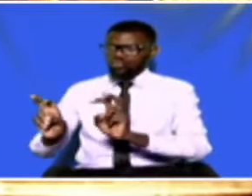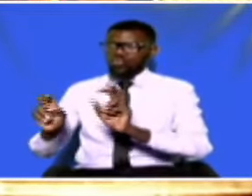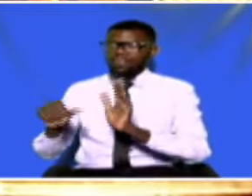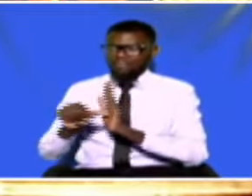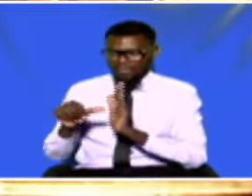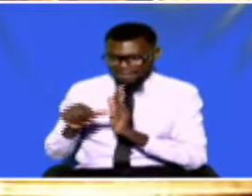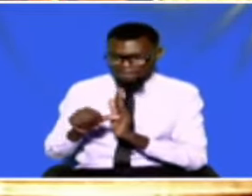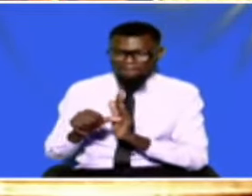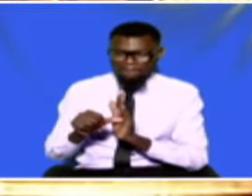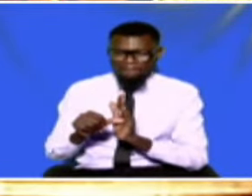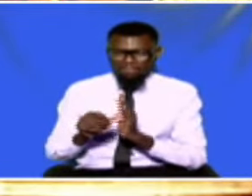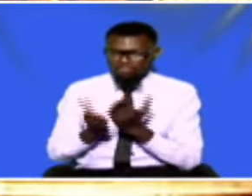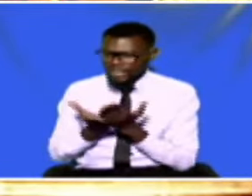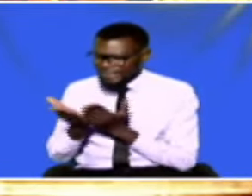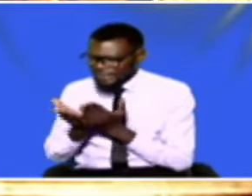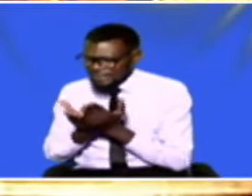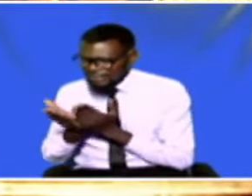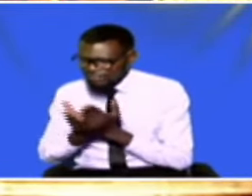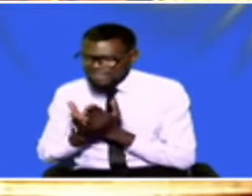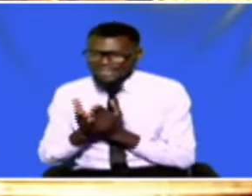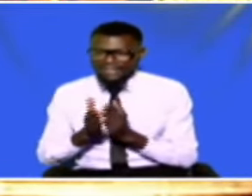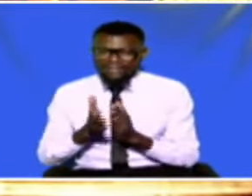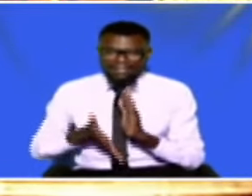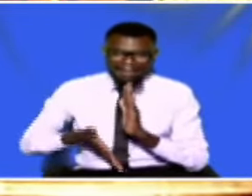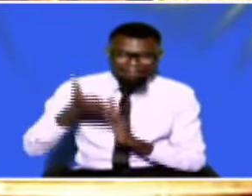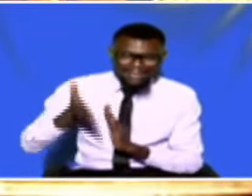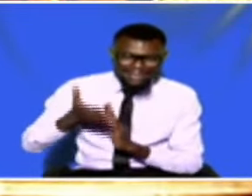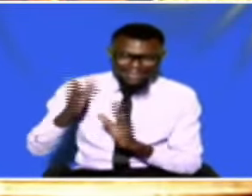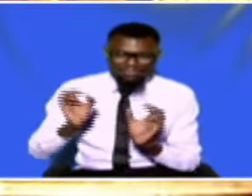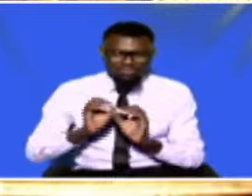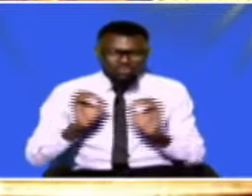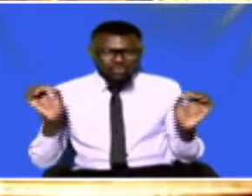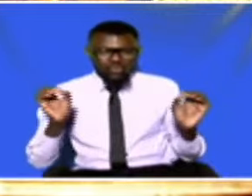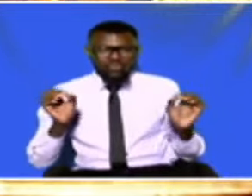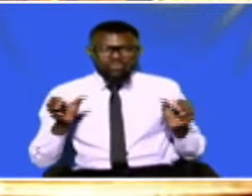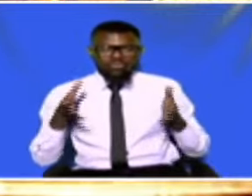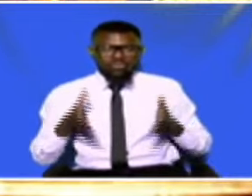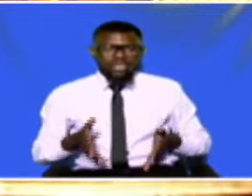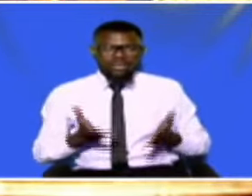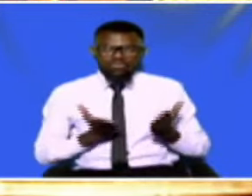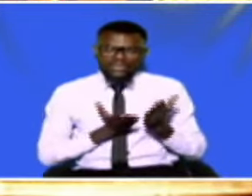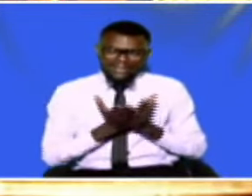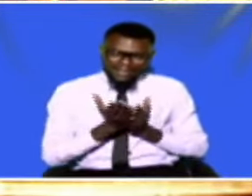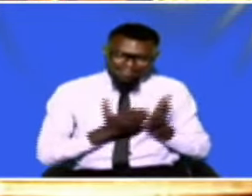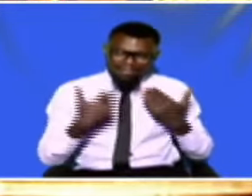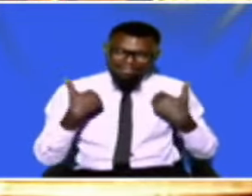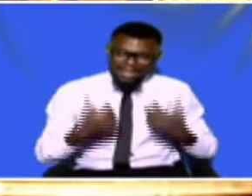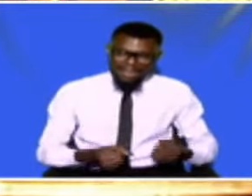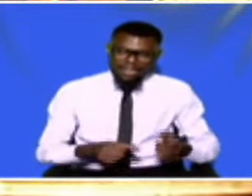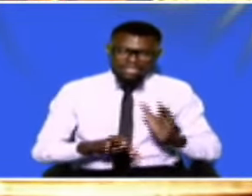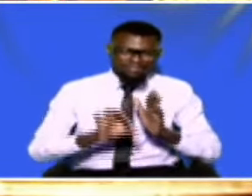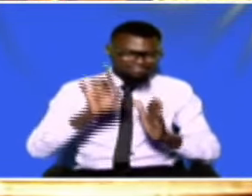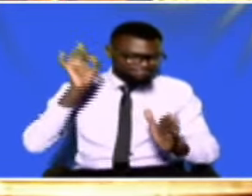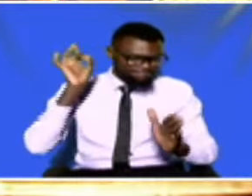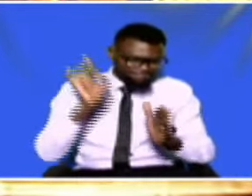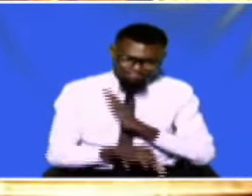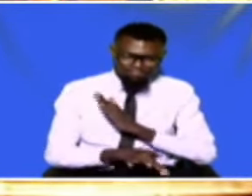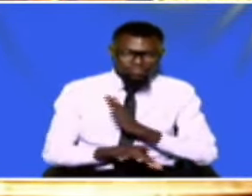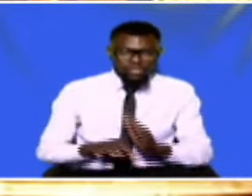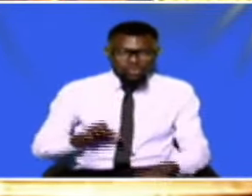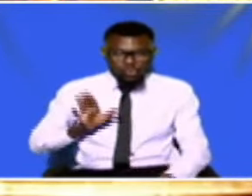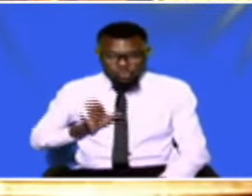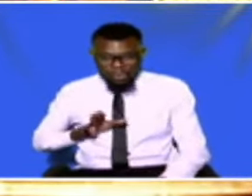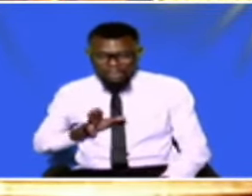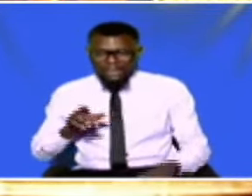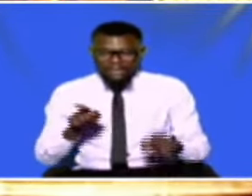ucheleweshwaji wa utoaji wa huduma za dharura na hivyo basi kusababisha huduma duni za afya haswa kwa kina mama na